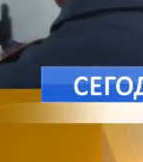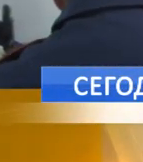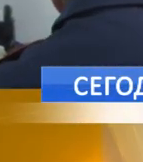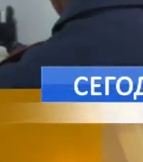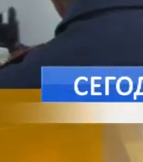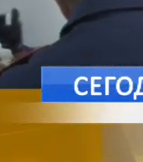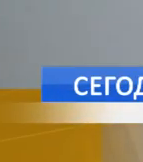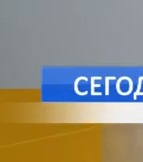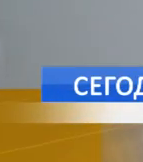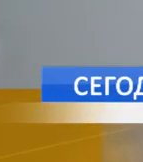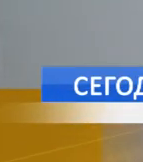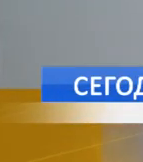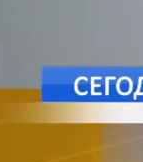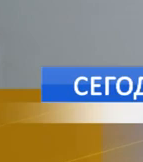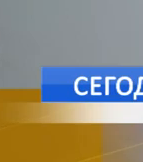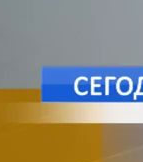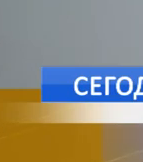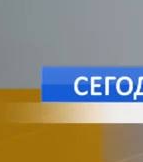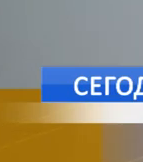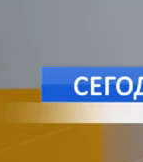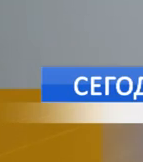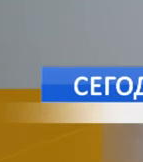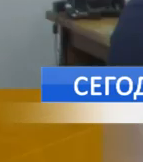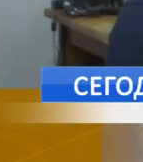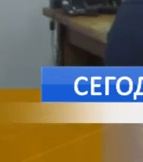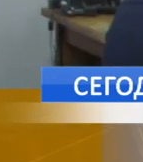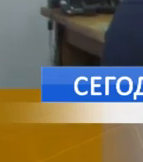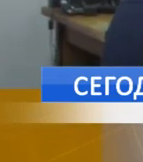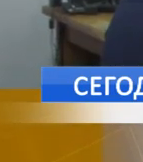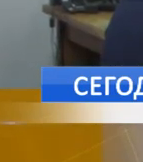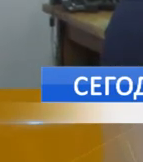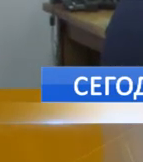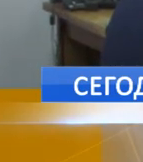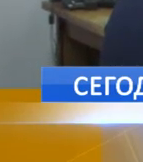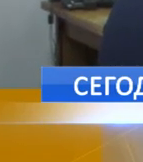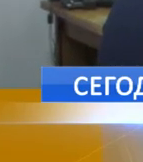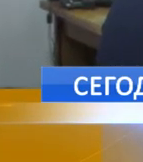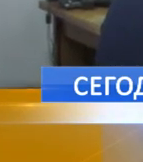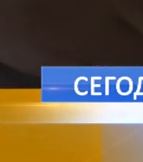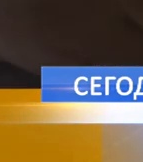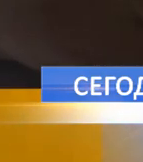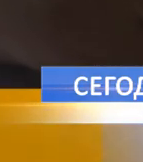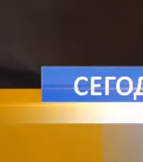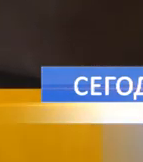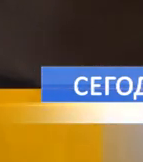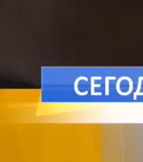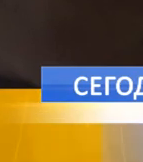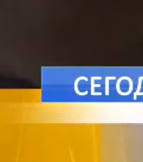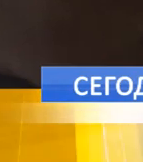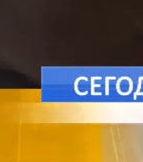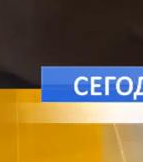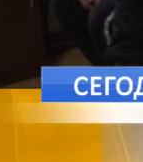Контрольная работа. В область идет оперативно-профилактическое мероприятие «Нелегал», в рамках которого выявлено 536 фактов